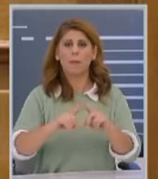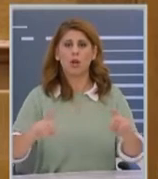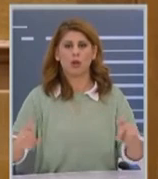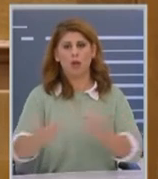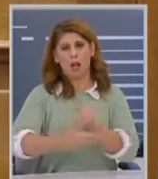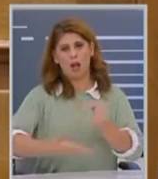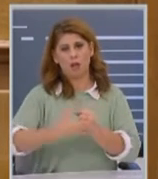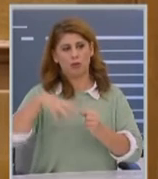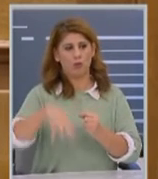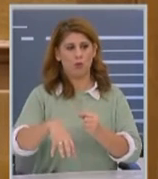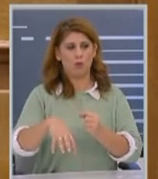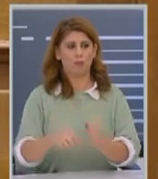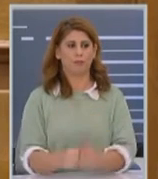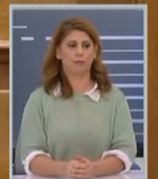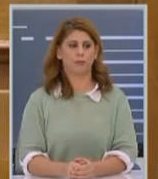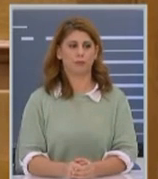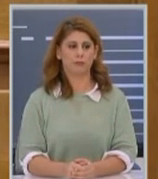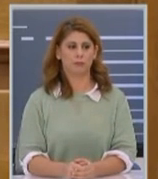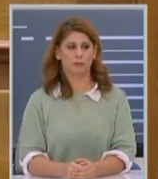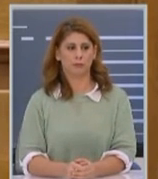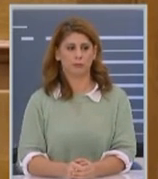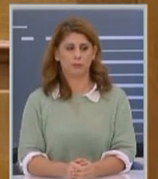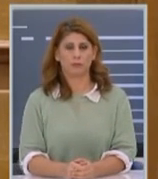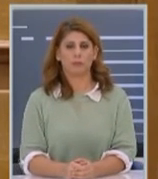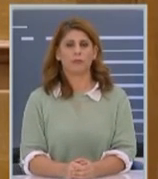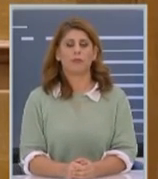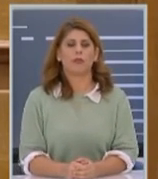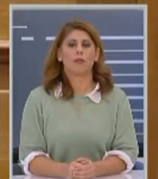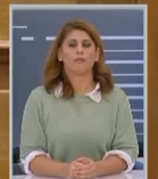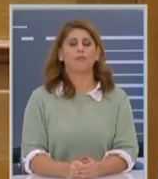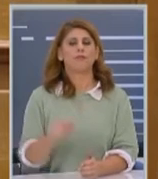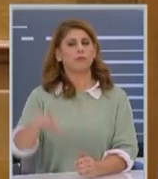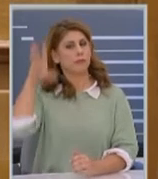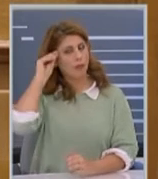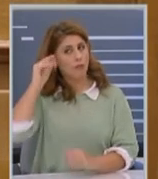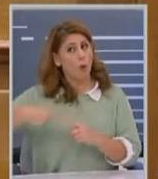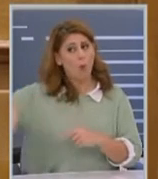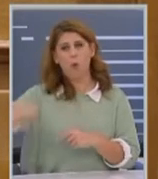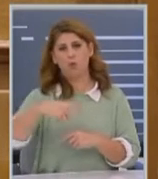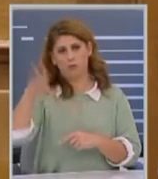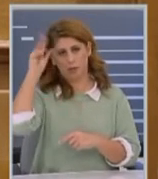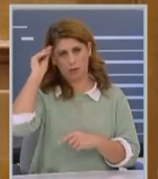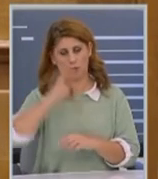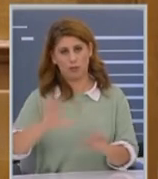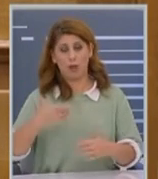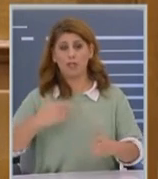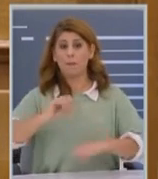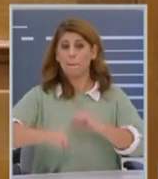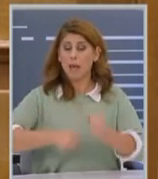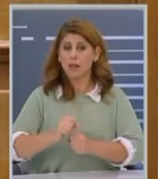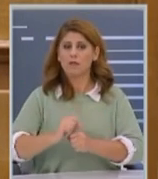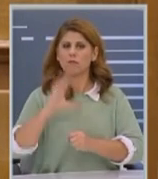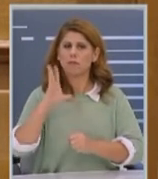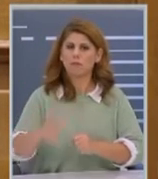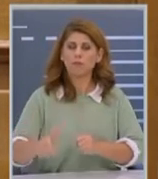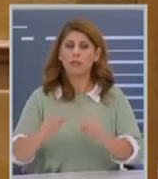χώρου. Να γίνει αυτό αντιληπτό από όλους μας. Εμείς μάχες όμως δίνουμε και στα